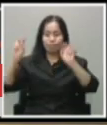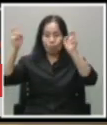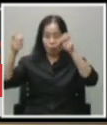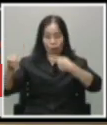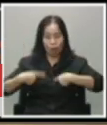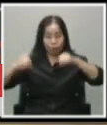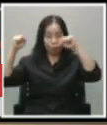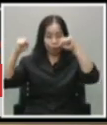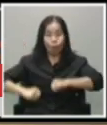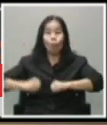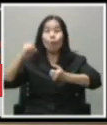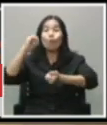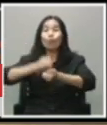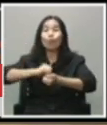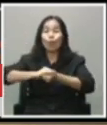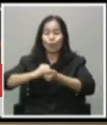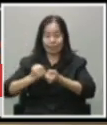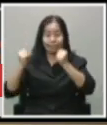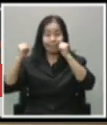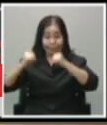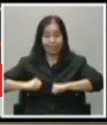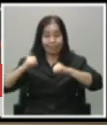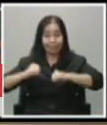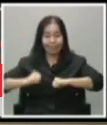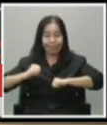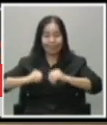าไว้หรือการตรวจของนะครับ